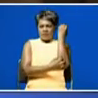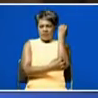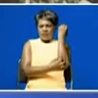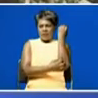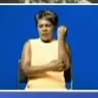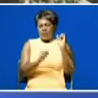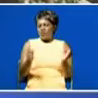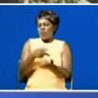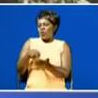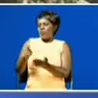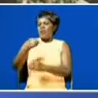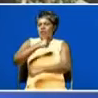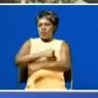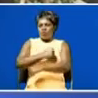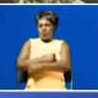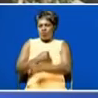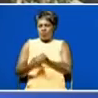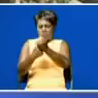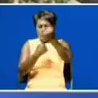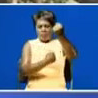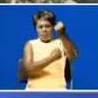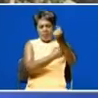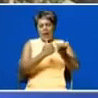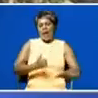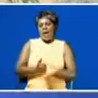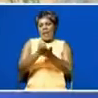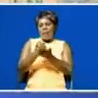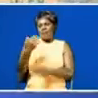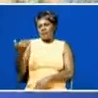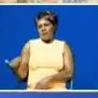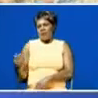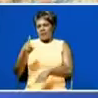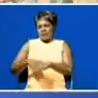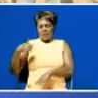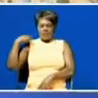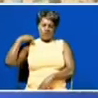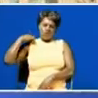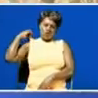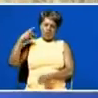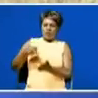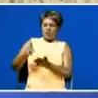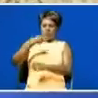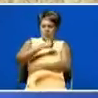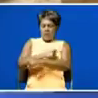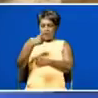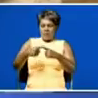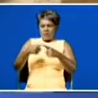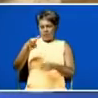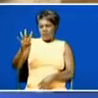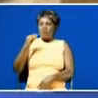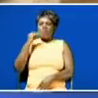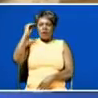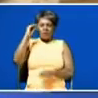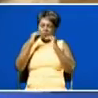kumlipia karo mwanawe. Wahisani ndio waliokuwa ndoto ya mwana huyu walipojitolea kumlipia karo yake kwa miaka 4. Principal